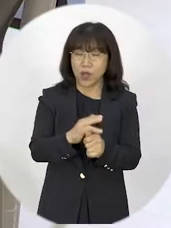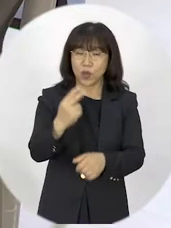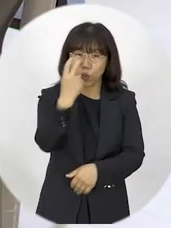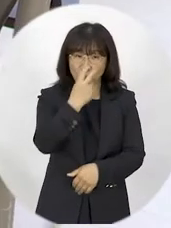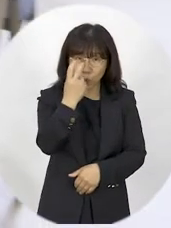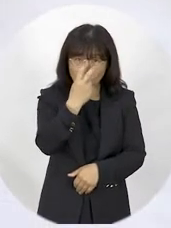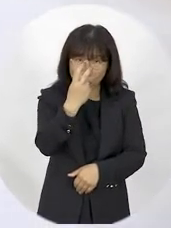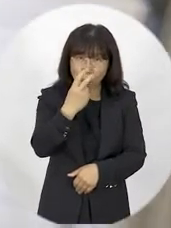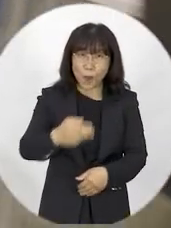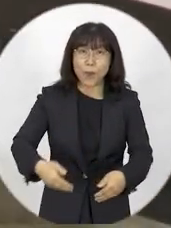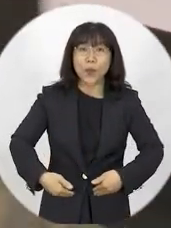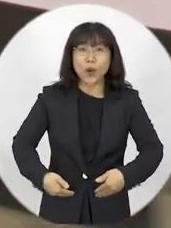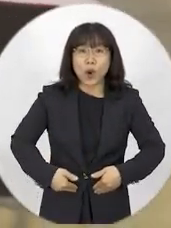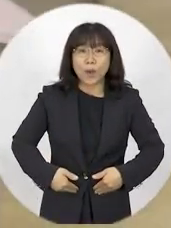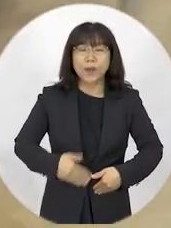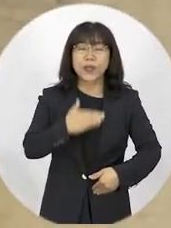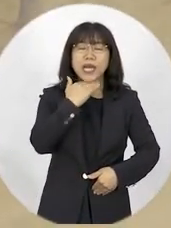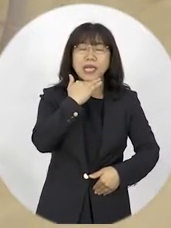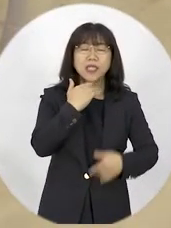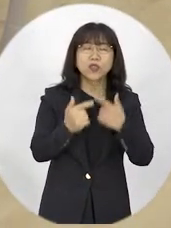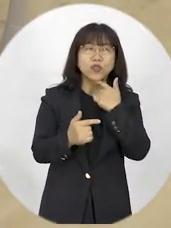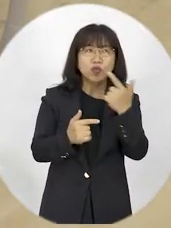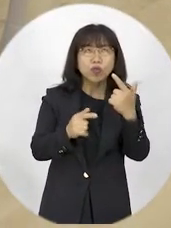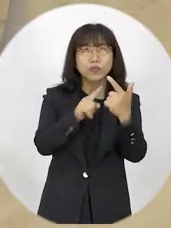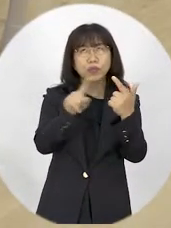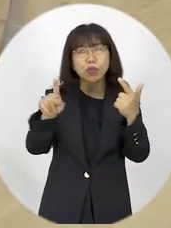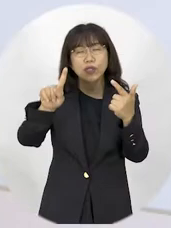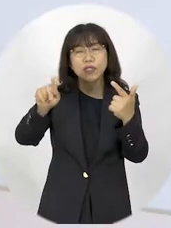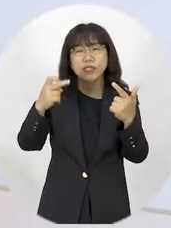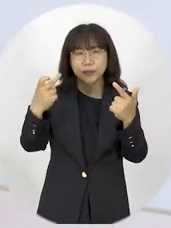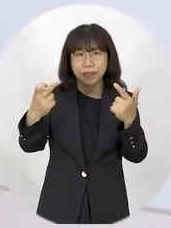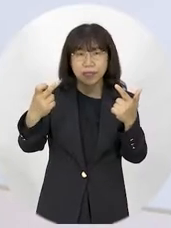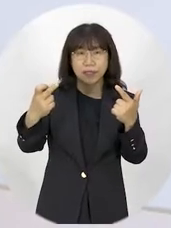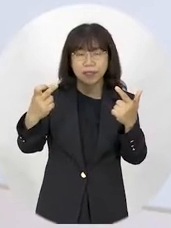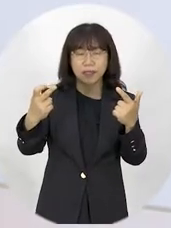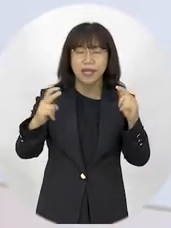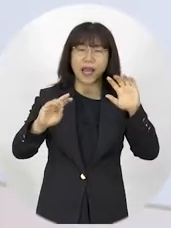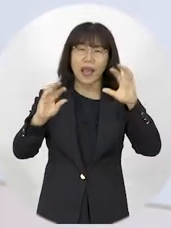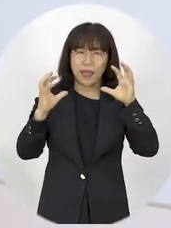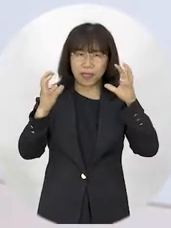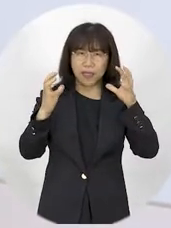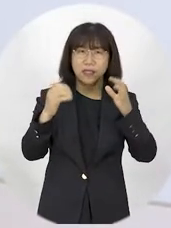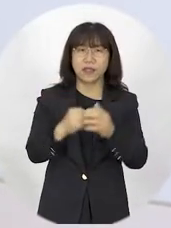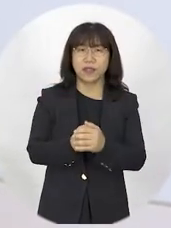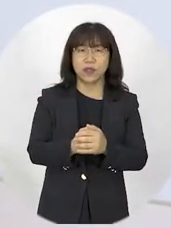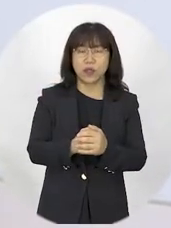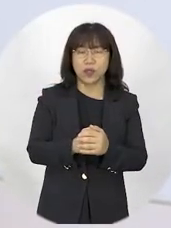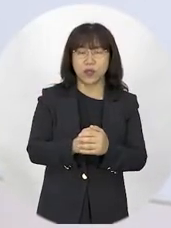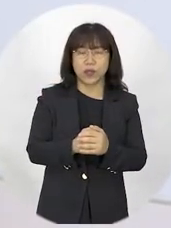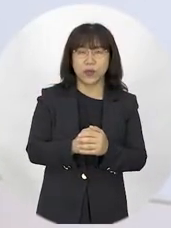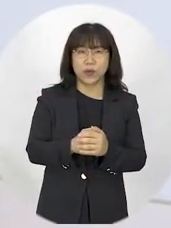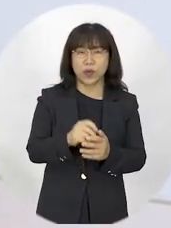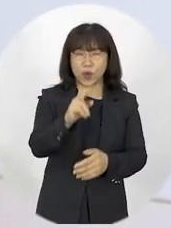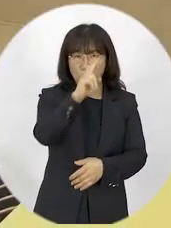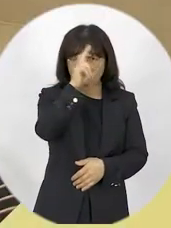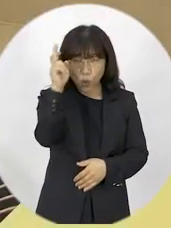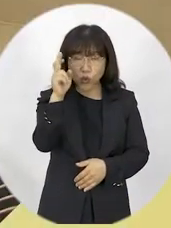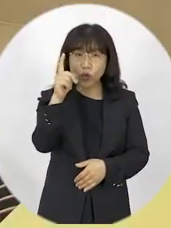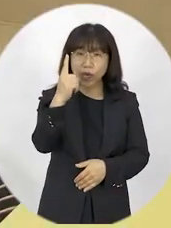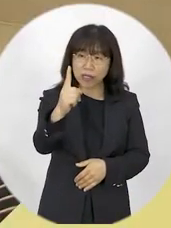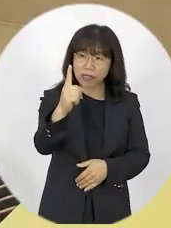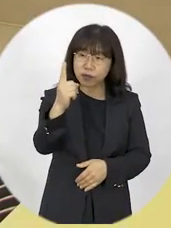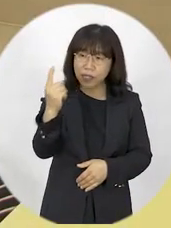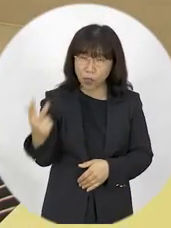이용은 돌봄이 필요한 맞벌이 가정의 만 6세부터 만 12세 아동이 대상이며 학기 중에는 오후 1시부터